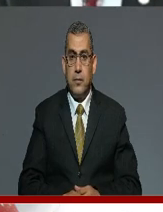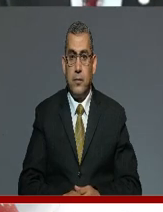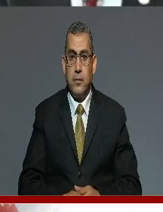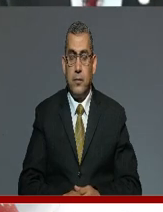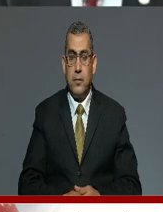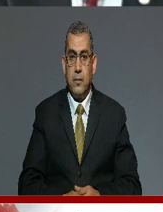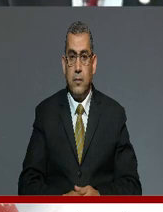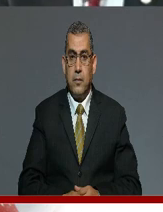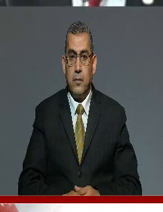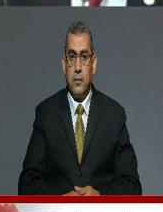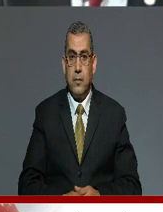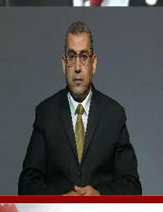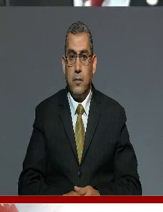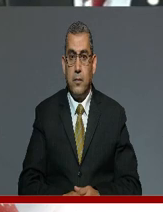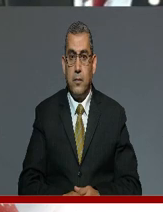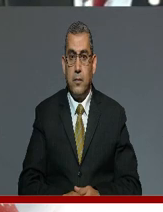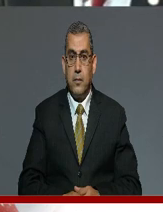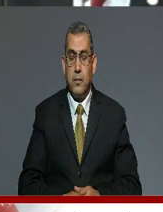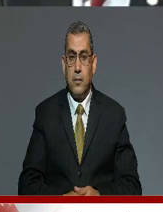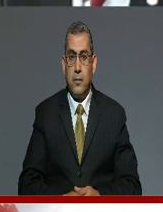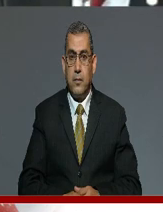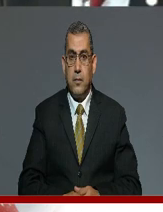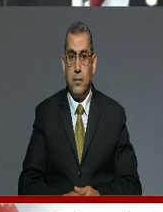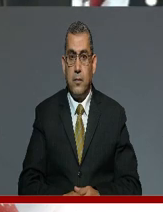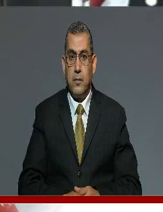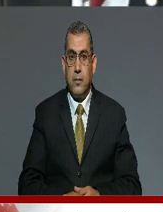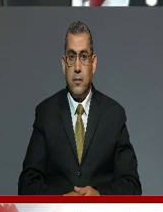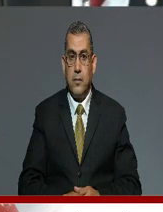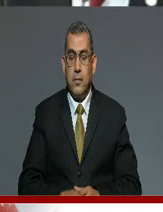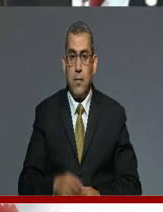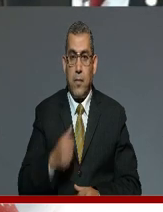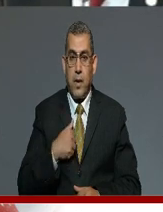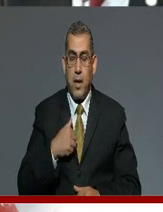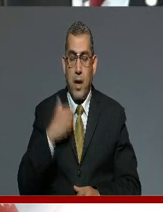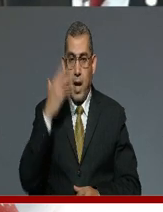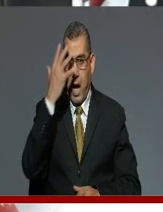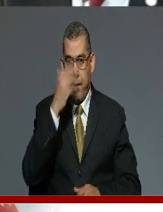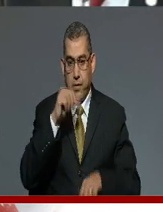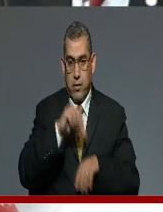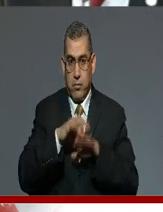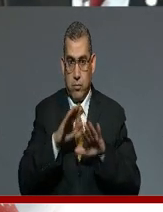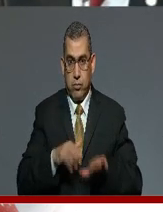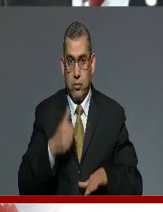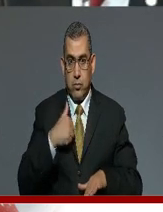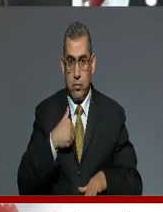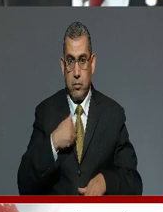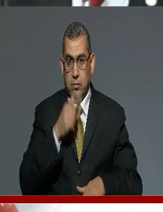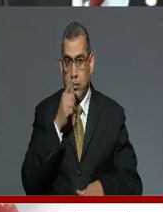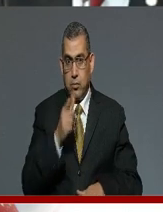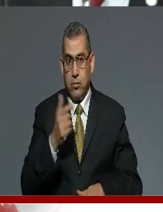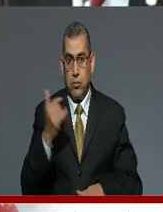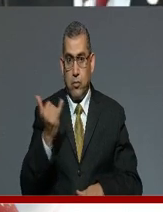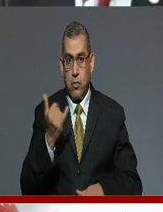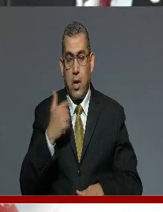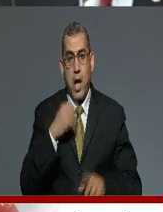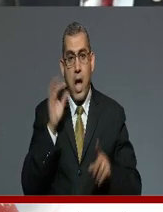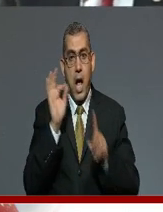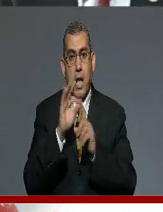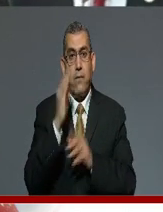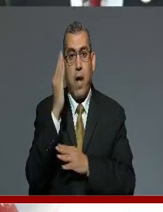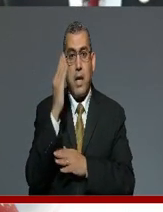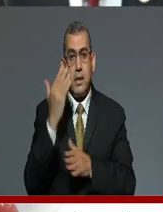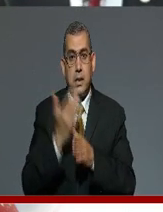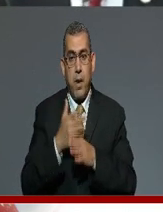اسمي جمال وانا من افريكا يبدو اننا هدفنا الاساسي هو